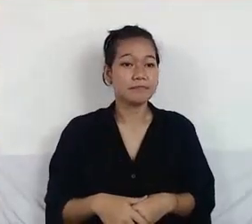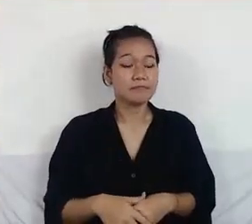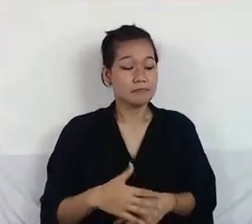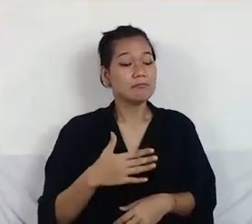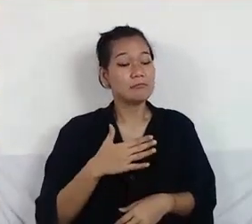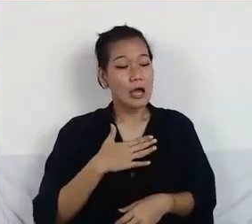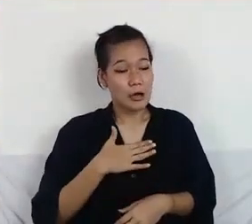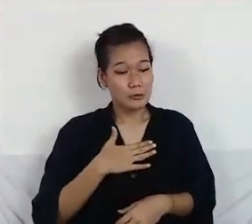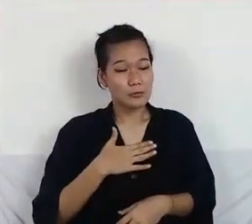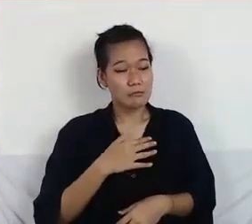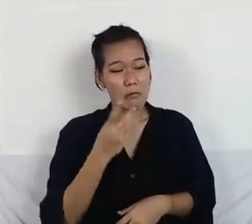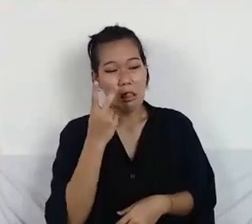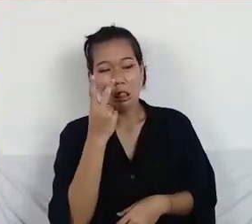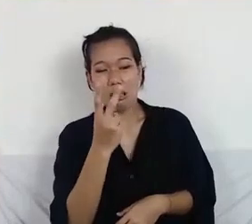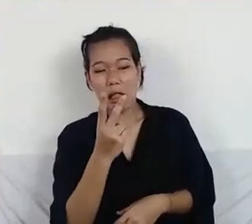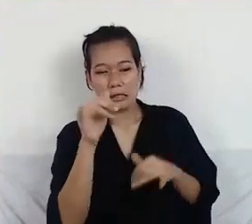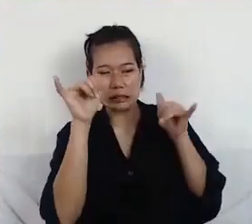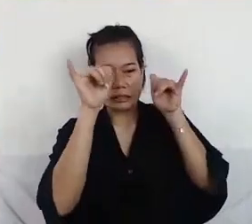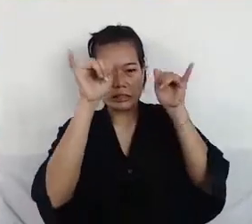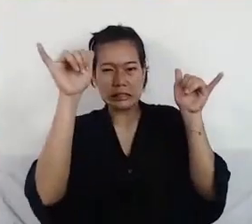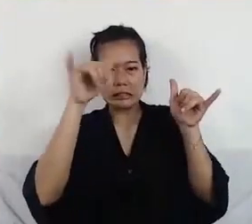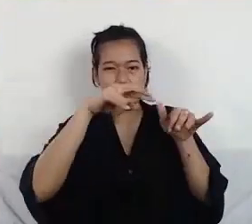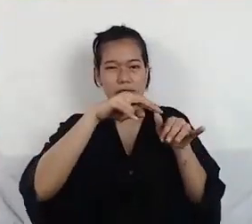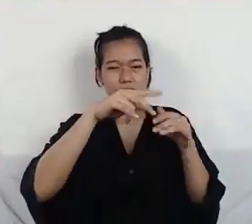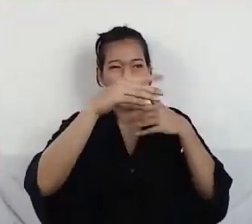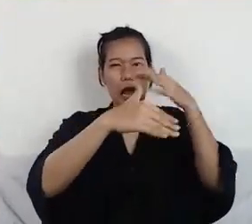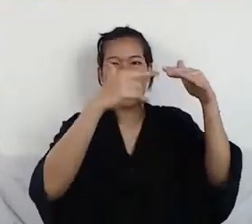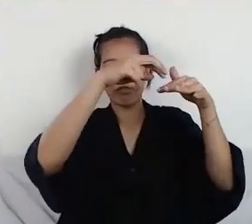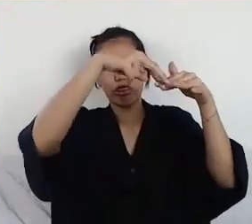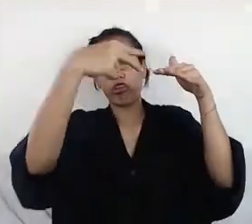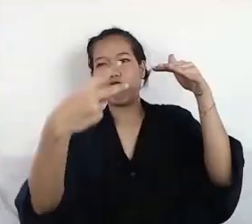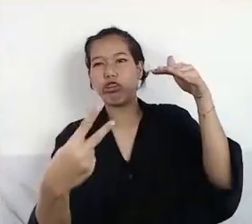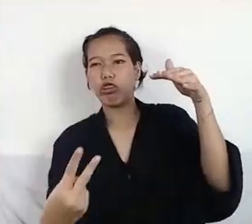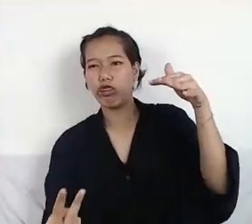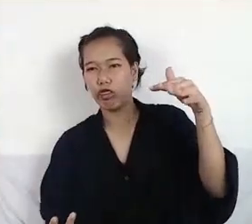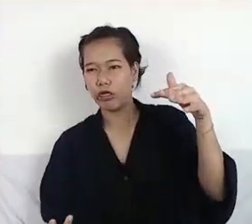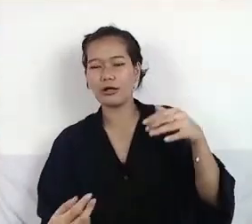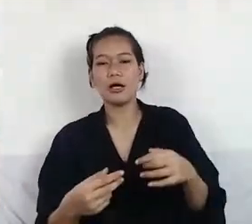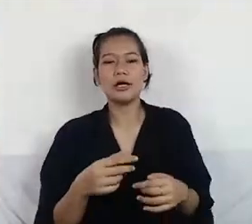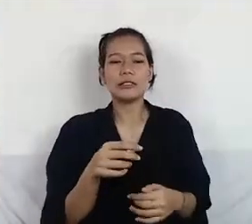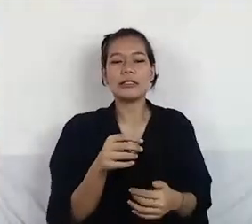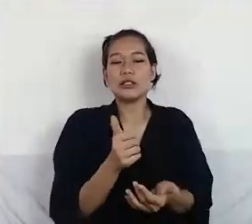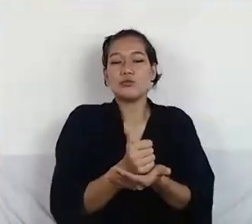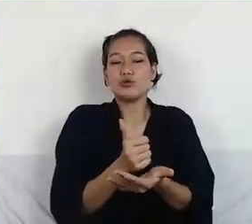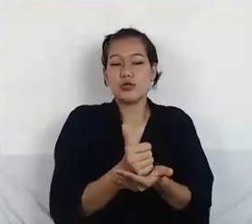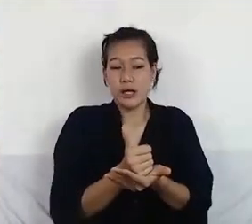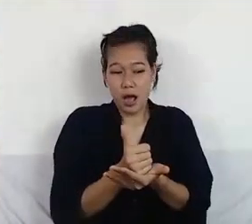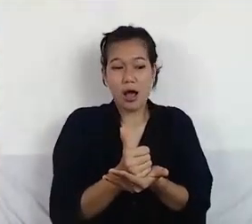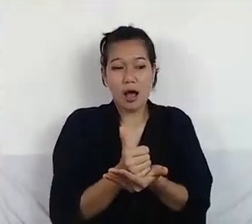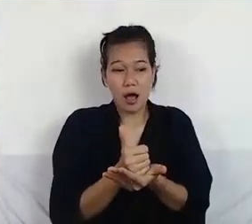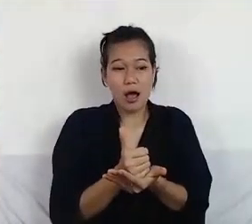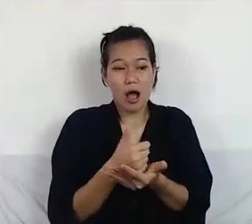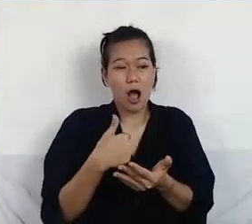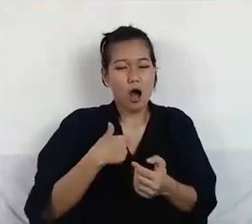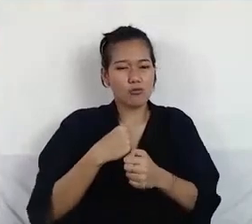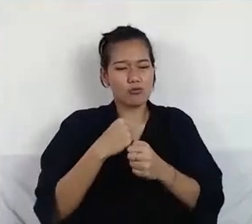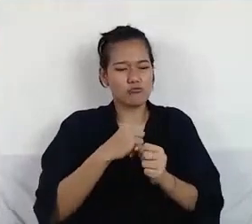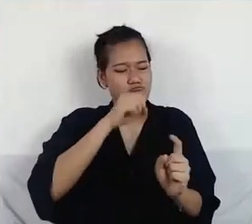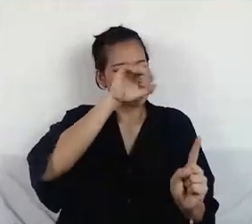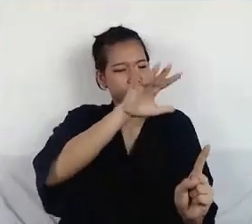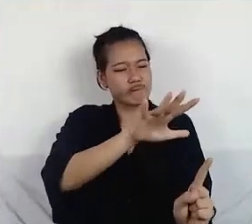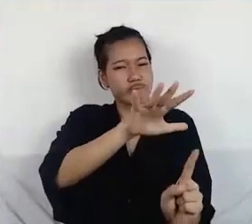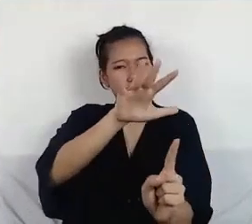aku melihat iblis jatuh seperti kilat dari langit. Sesungguhnya, aku telah memberikan kuasa kepada